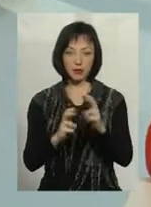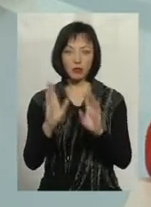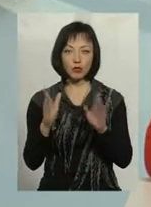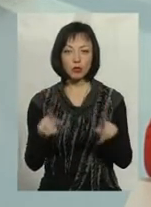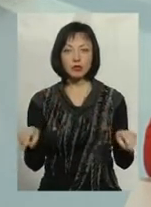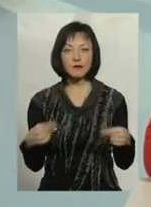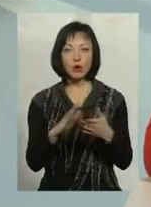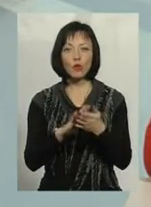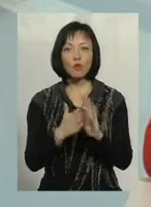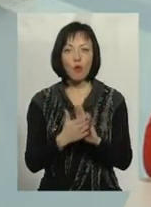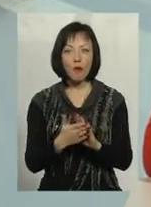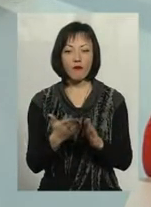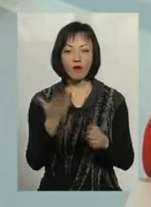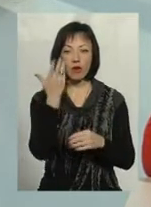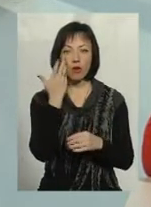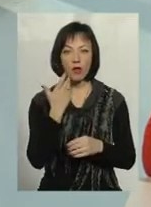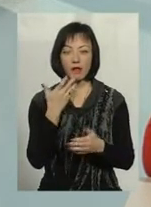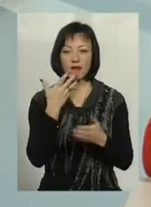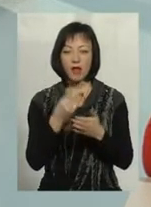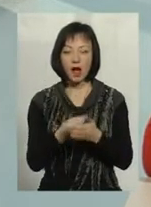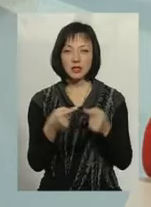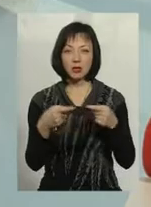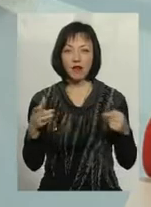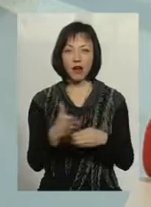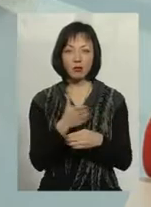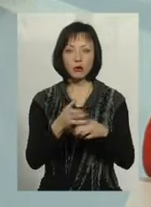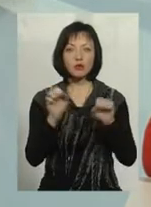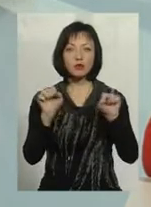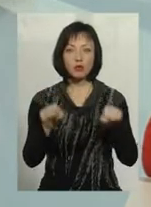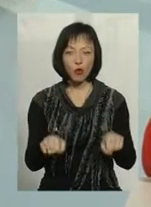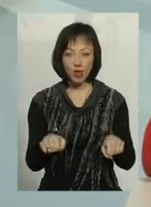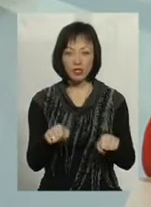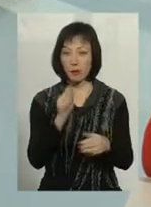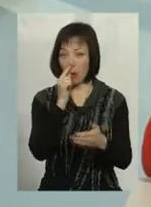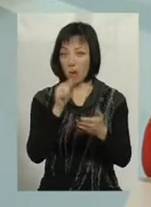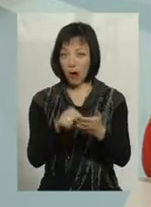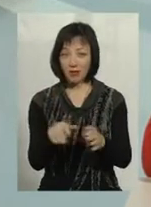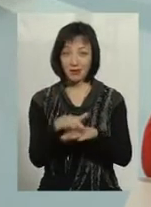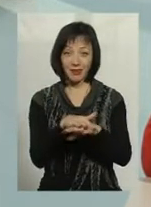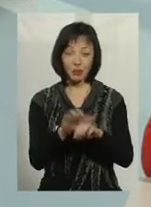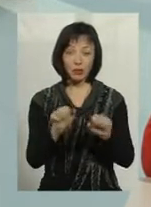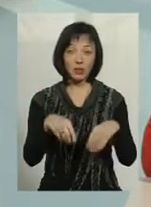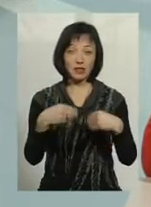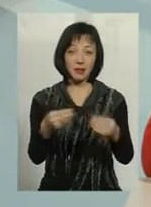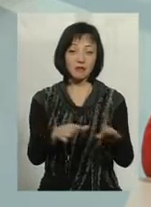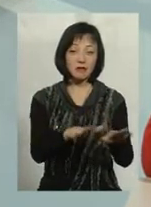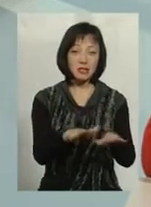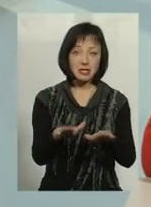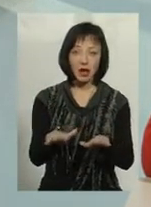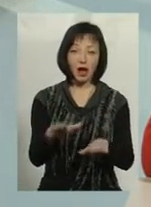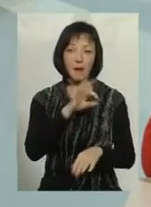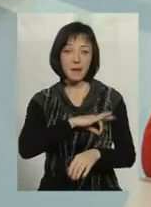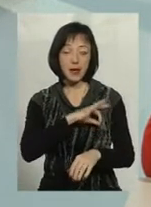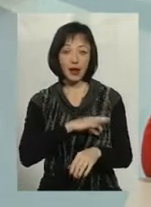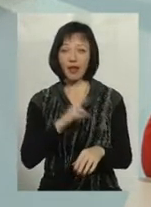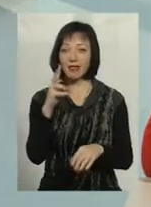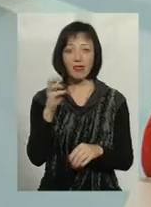товаровиробництва. Грубо кажучи, нам потрібно звикнути не тільки до думки, а й до звички, свій до свого по своє. А задля цього